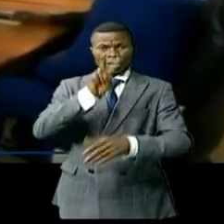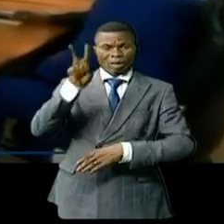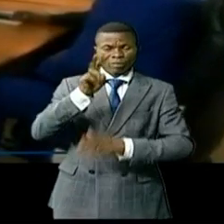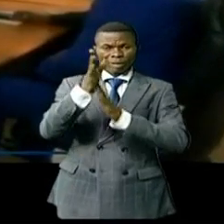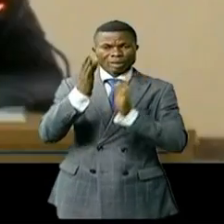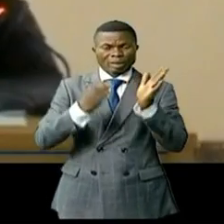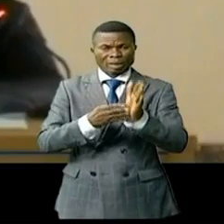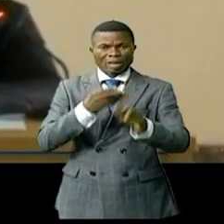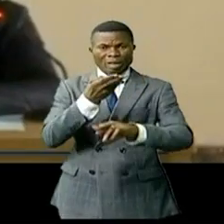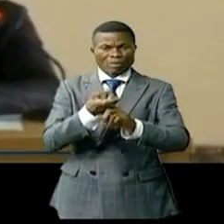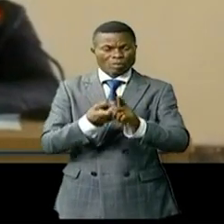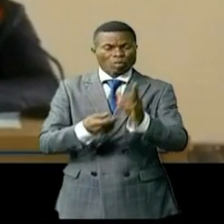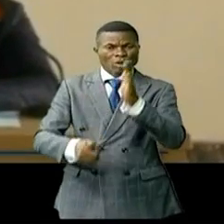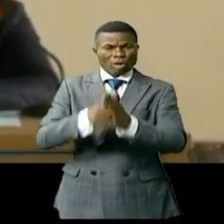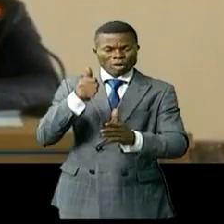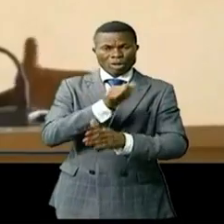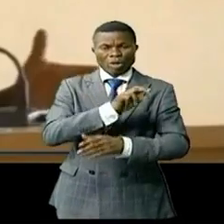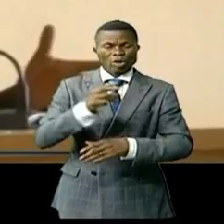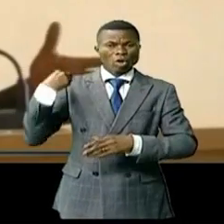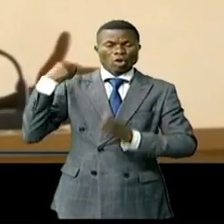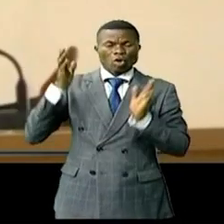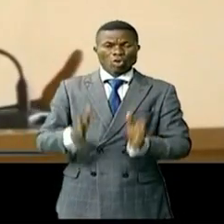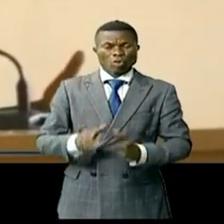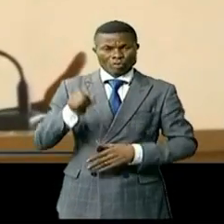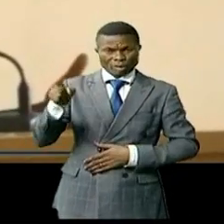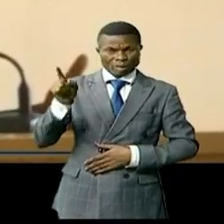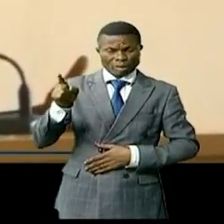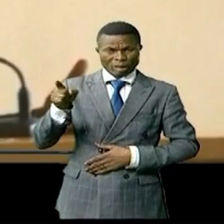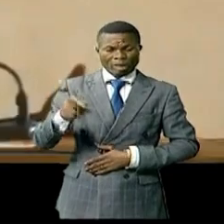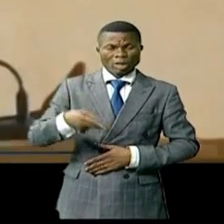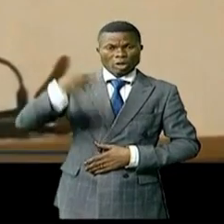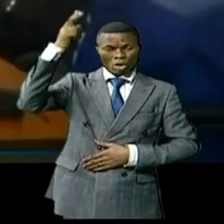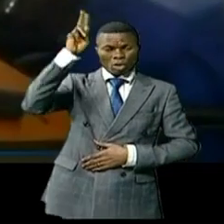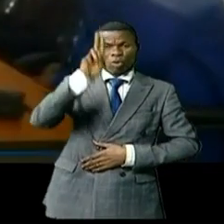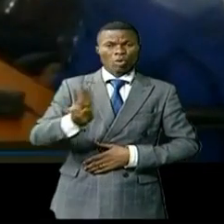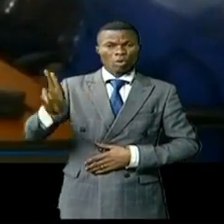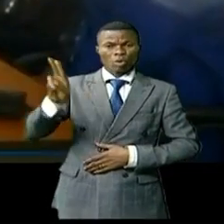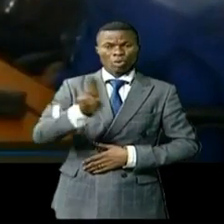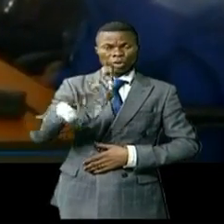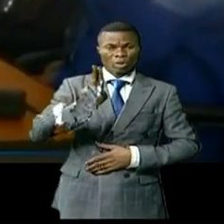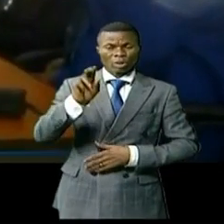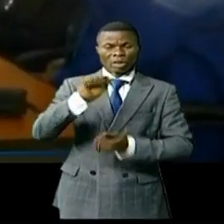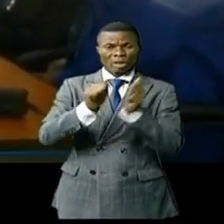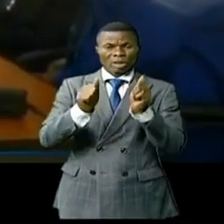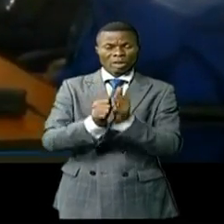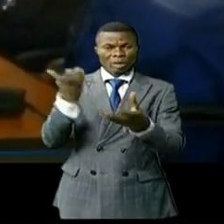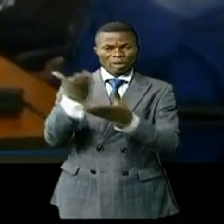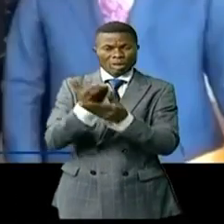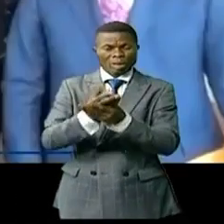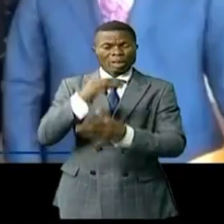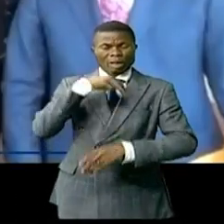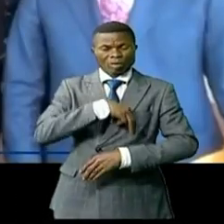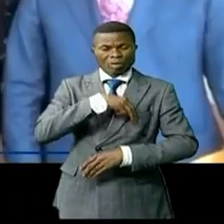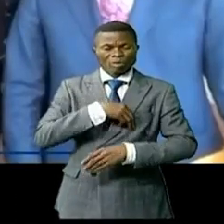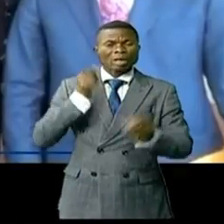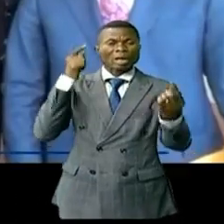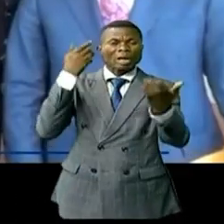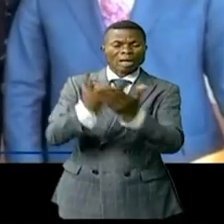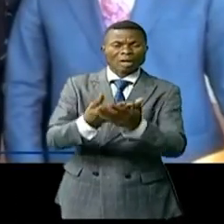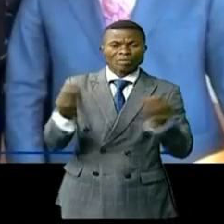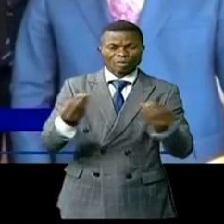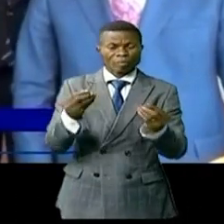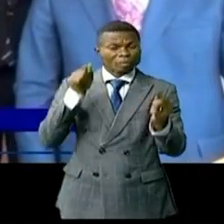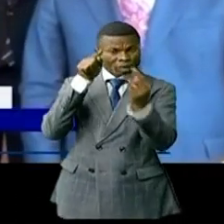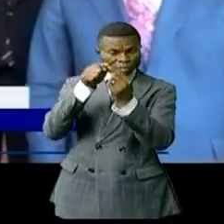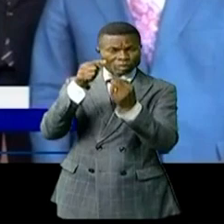19 novembre 2021 au gouverneur Christophe Basséaninanga du Haut-Uele les termes de référence de sa mission. L'objectif est